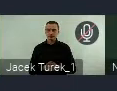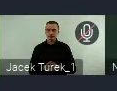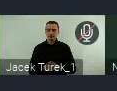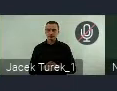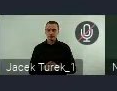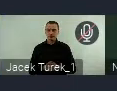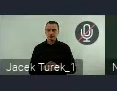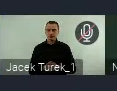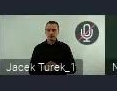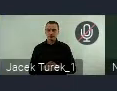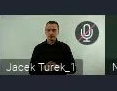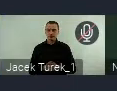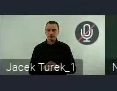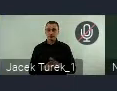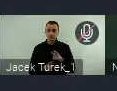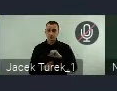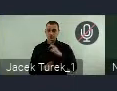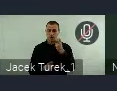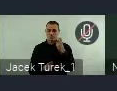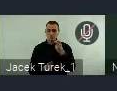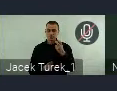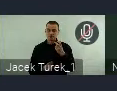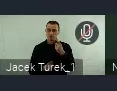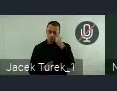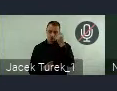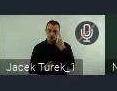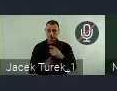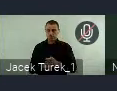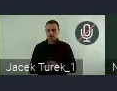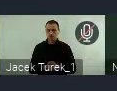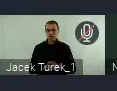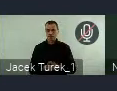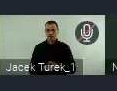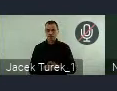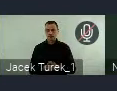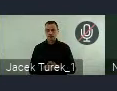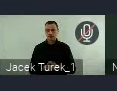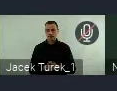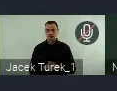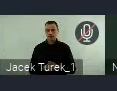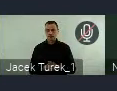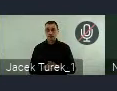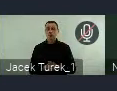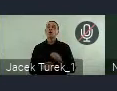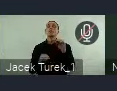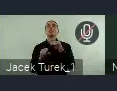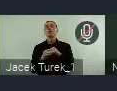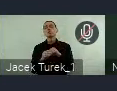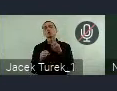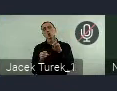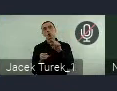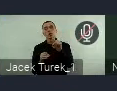i to jest bardzo fajny pomysł Wiecie gdzie ja nie wiem jak kogo wy macie u siebie ale